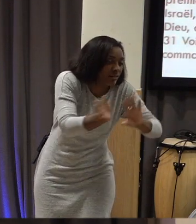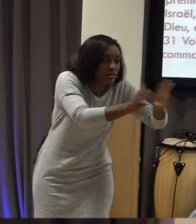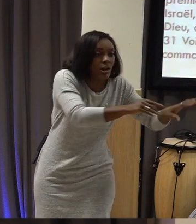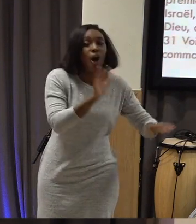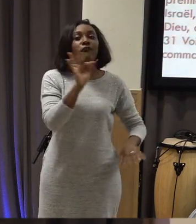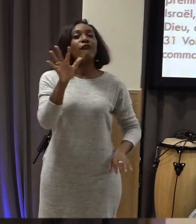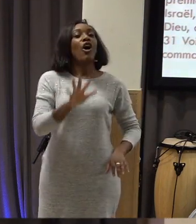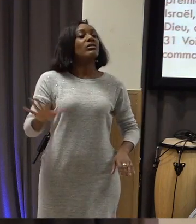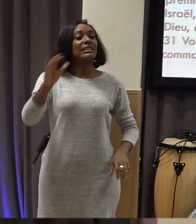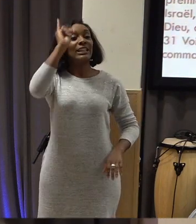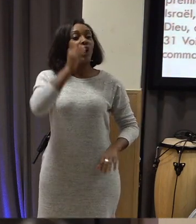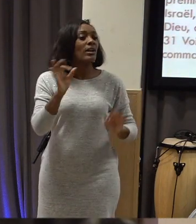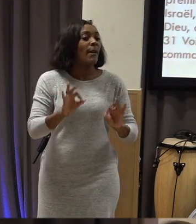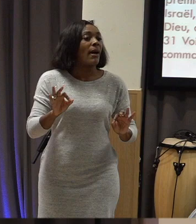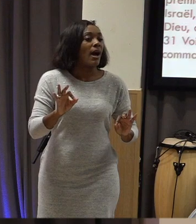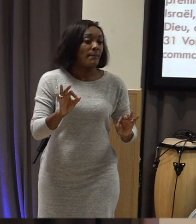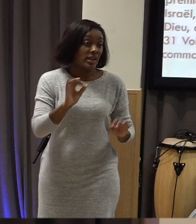C'est de ça dont Timothy parlait.